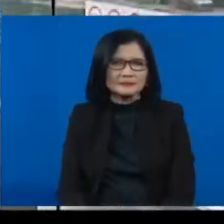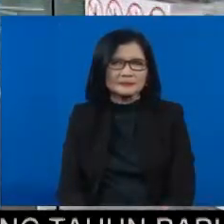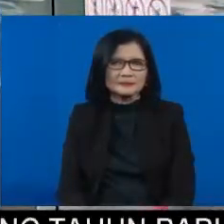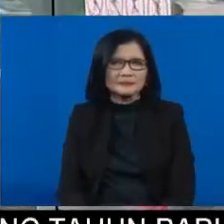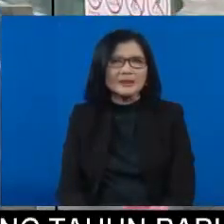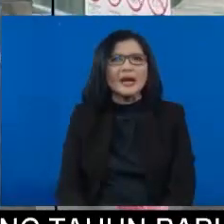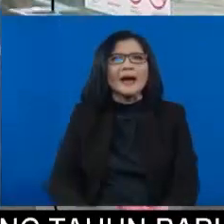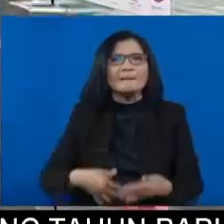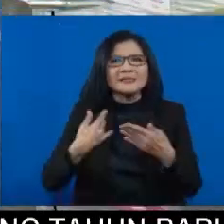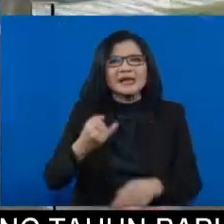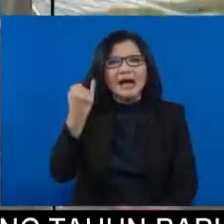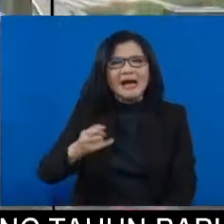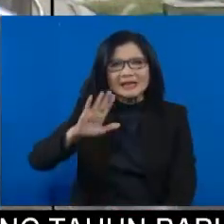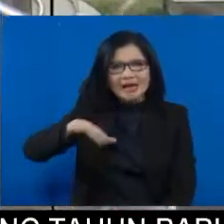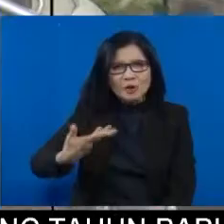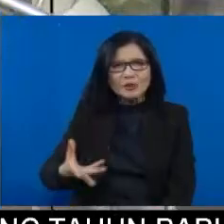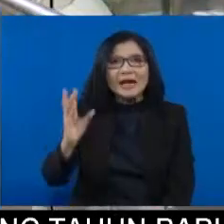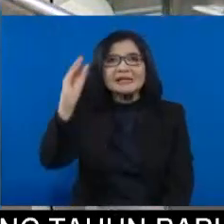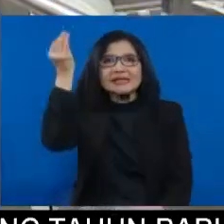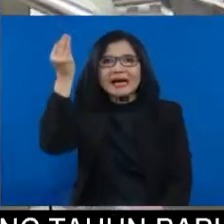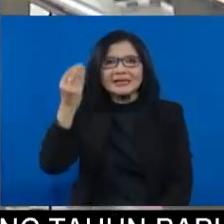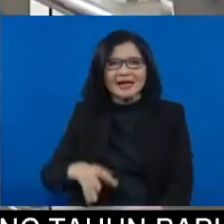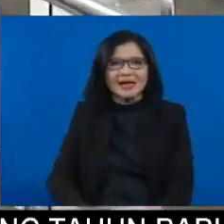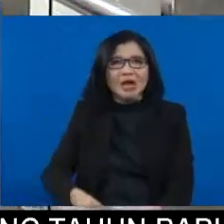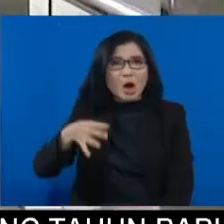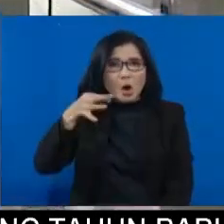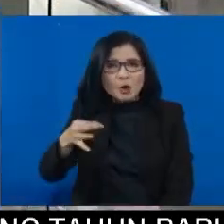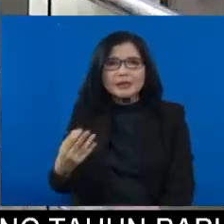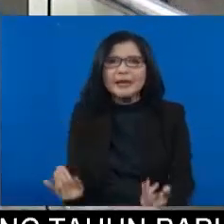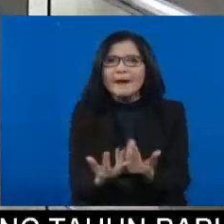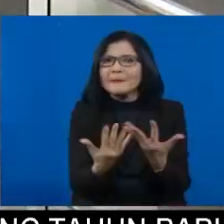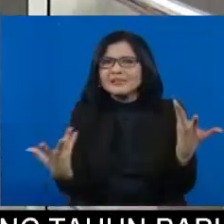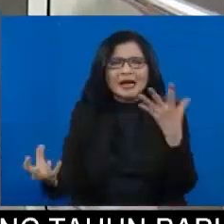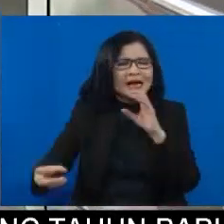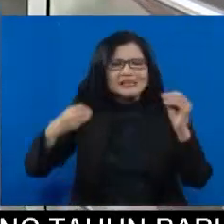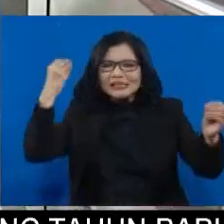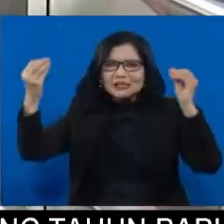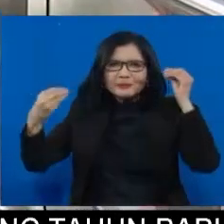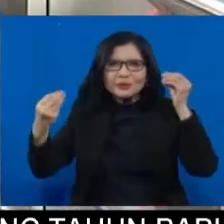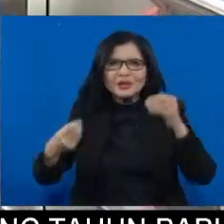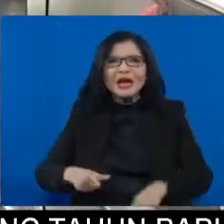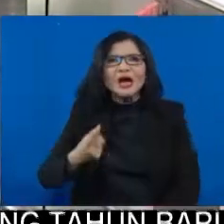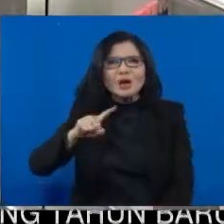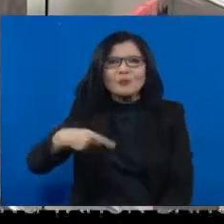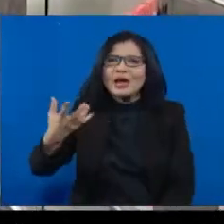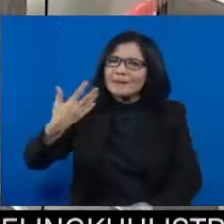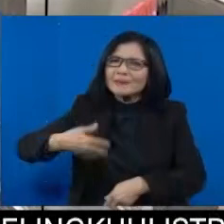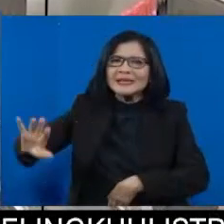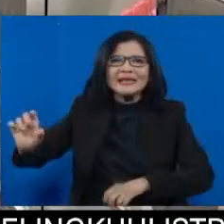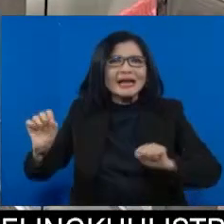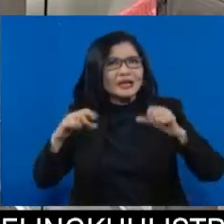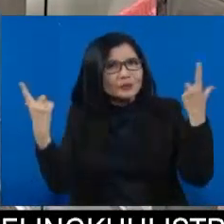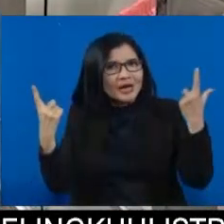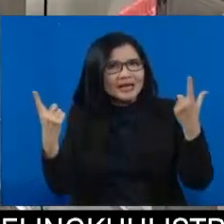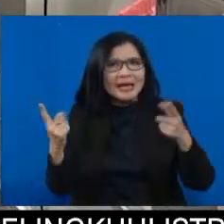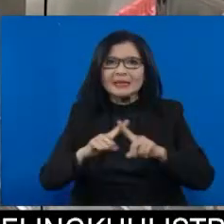Menjelang akhir tahun seperti ini, Jakarta, kota yang identik dengan masyarakat yang super sibuk, mulai ditinggalkan untuk pergi liburan. Eits,